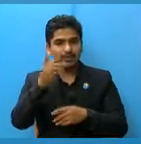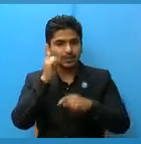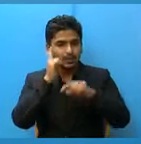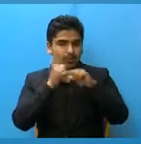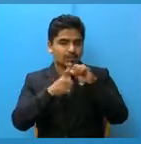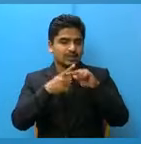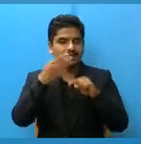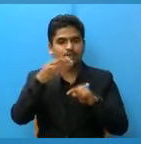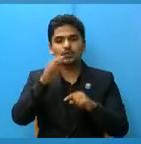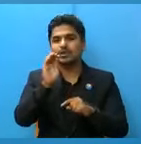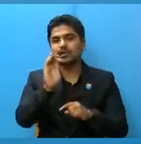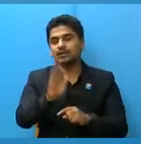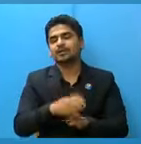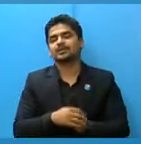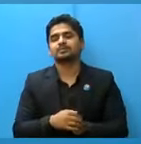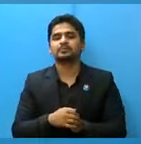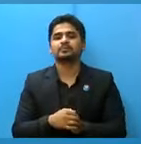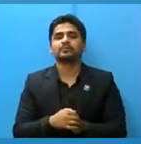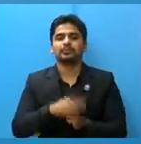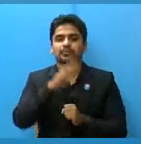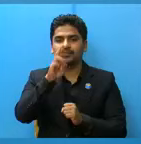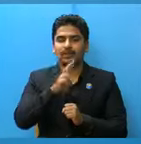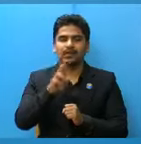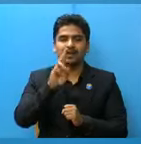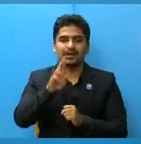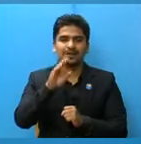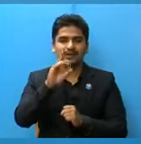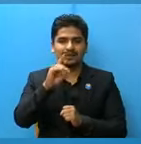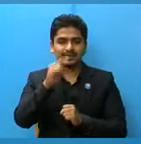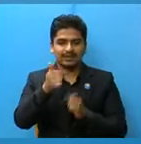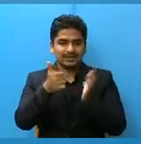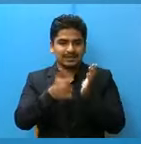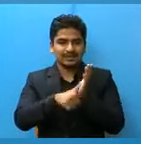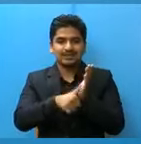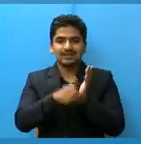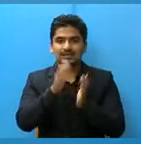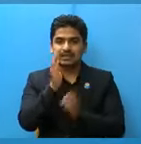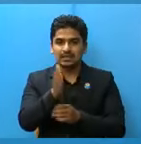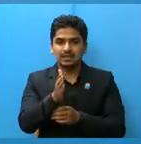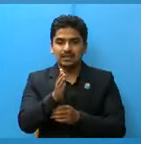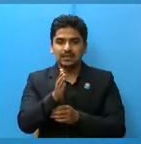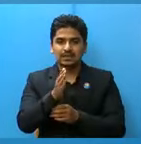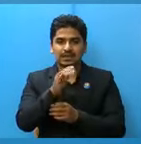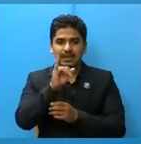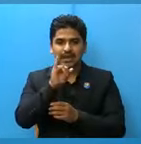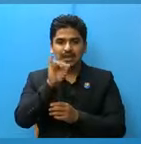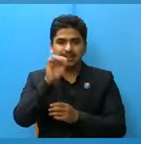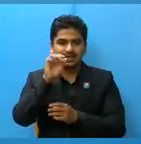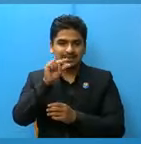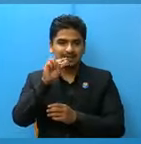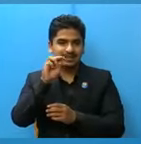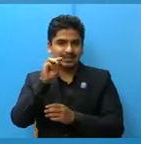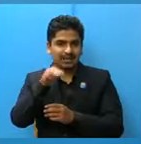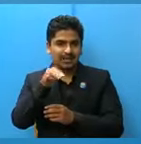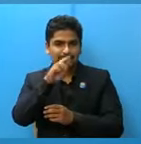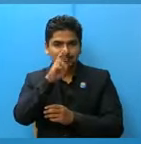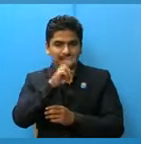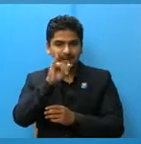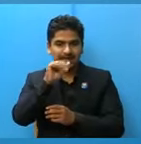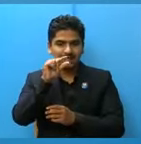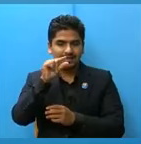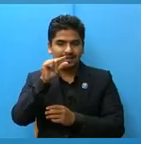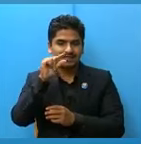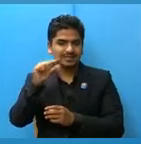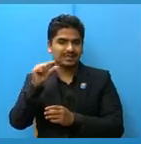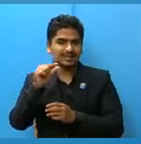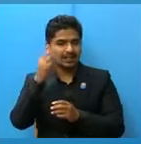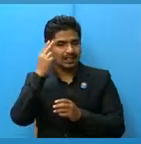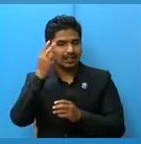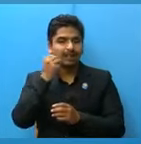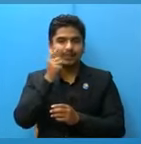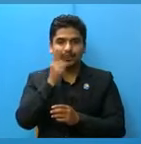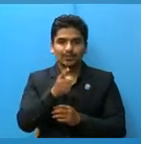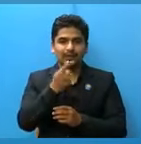पो